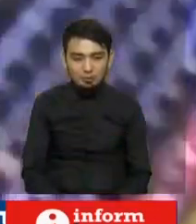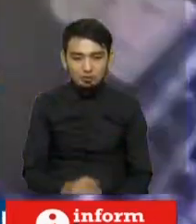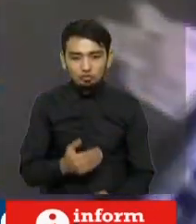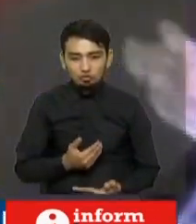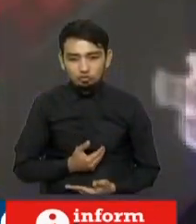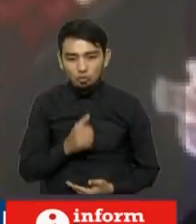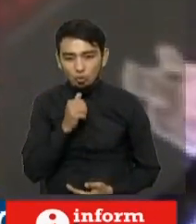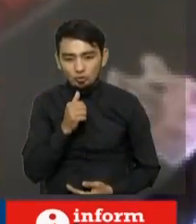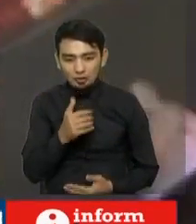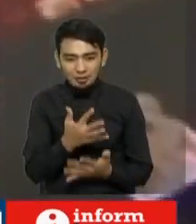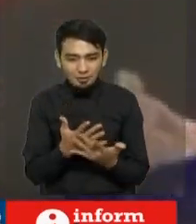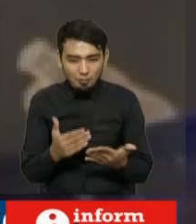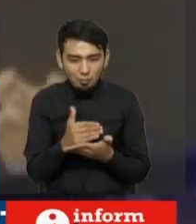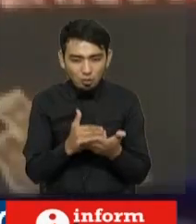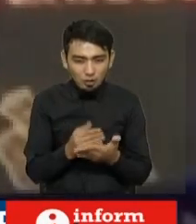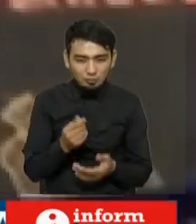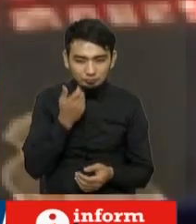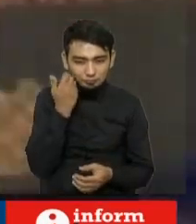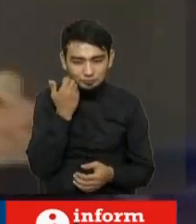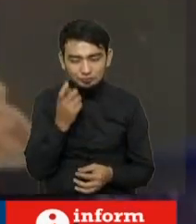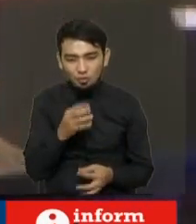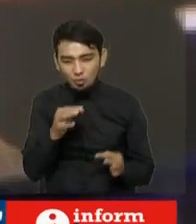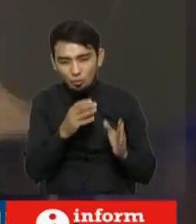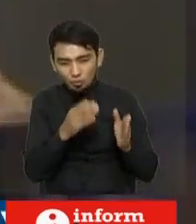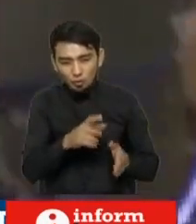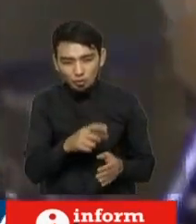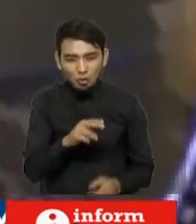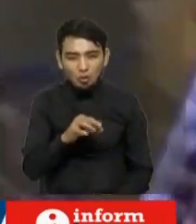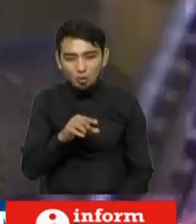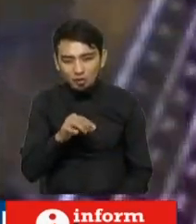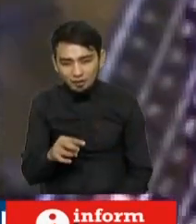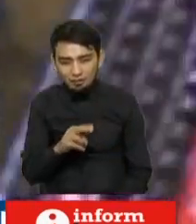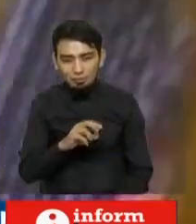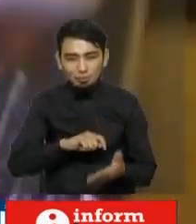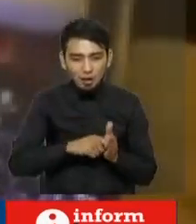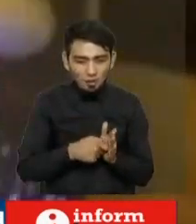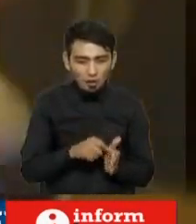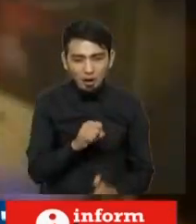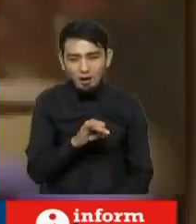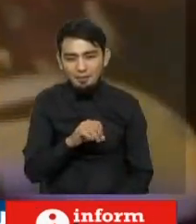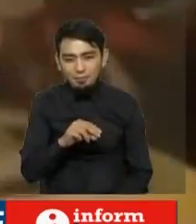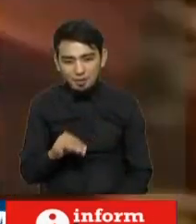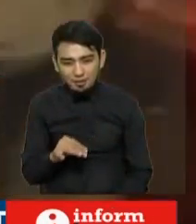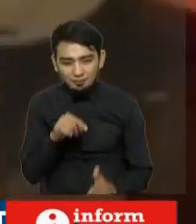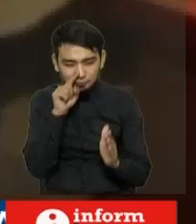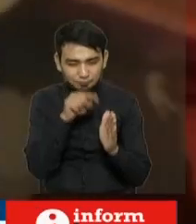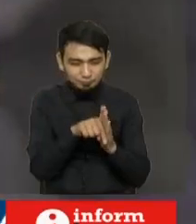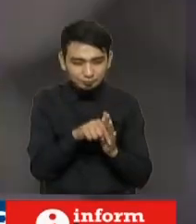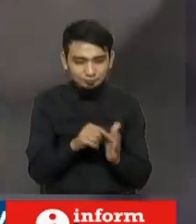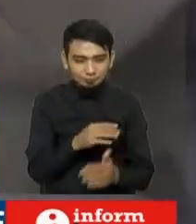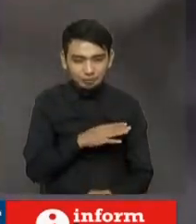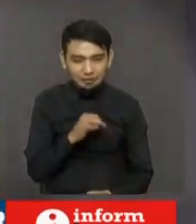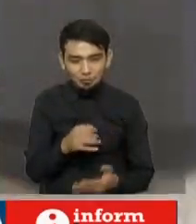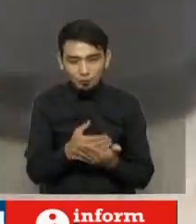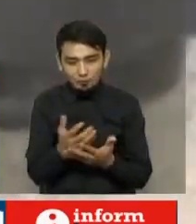использовал вредоносные программы для добычи персональных данных, логинов, паролей и IP-адресов пользователей. Полученную информацию он